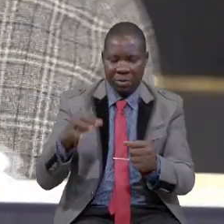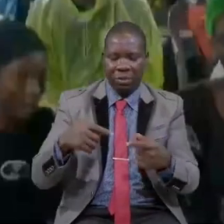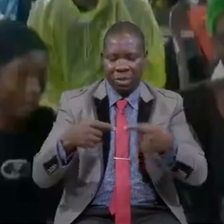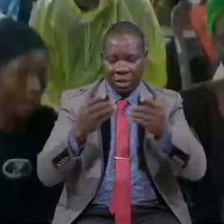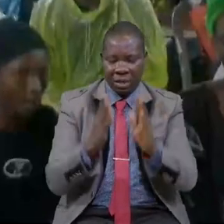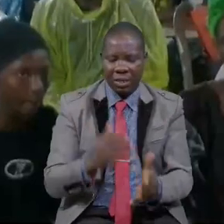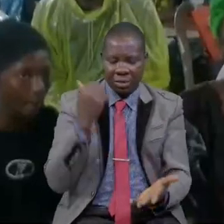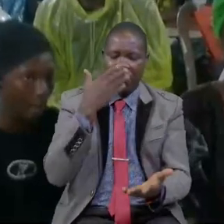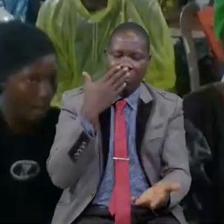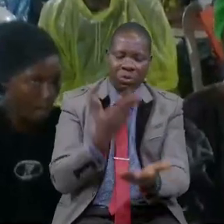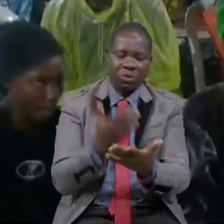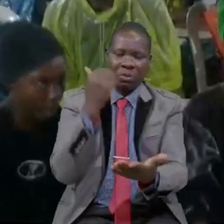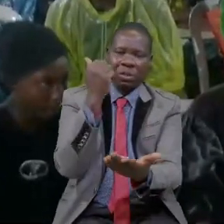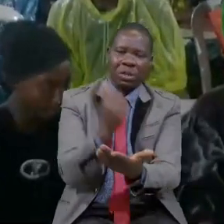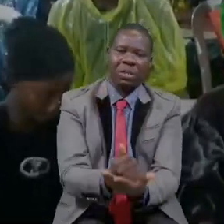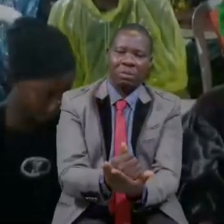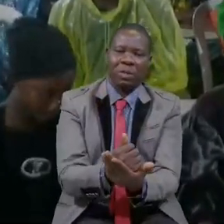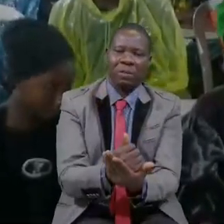amen.